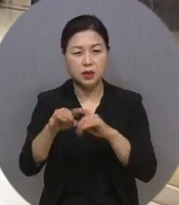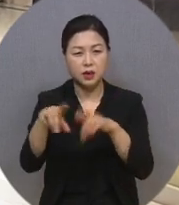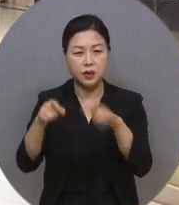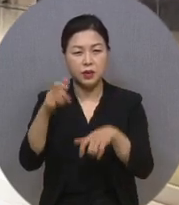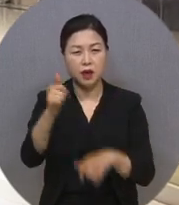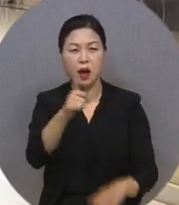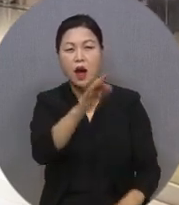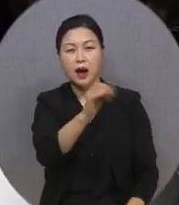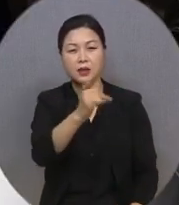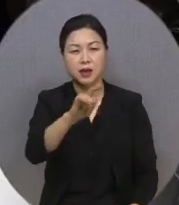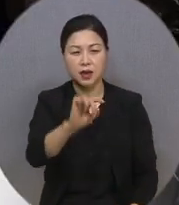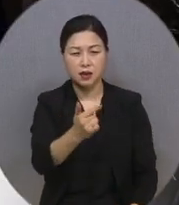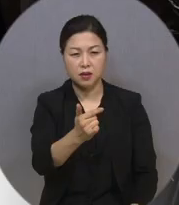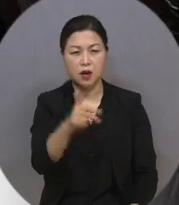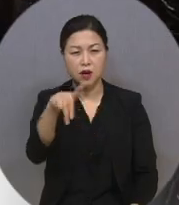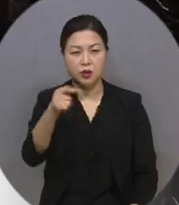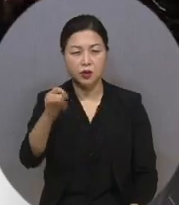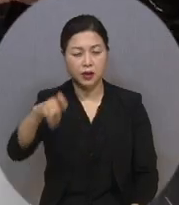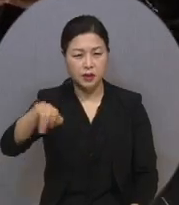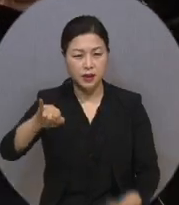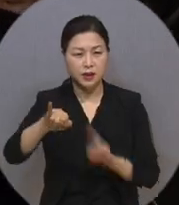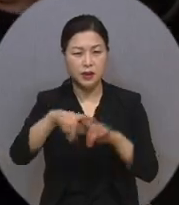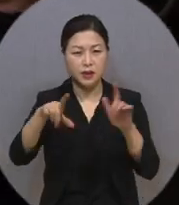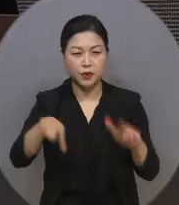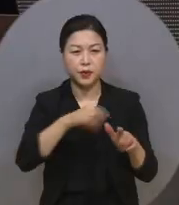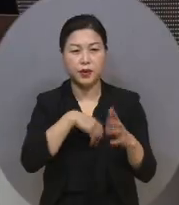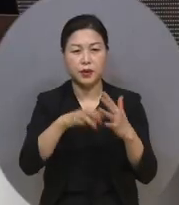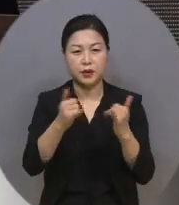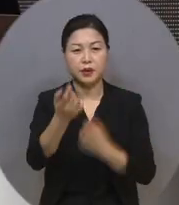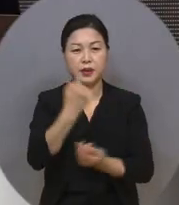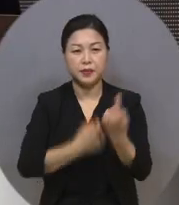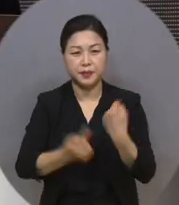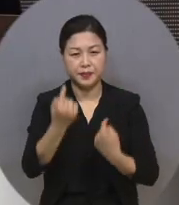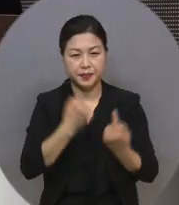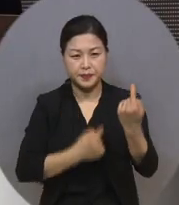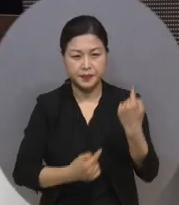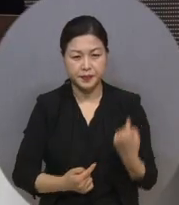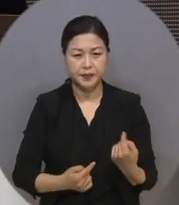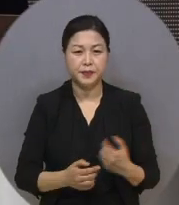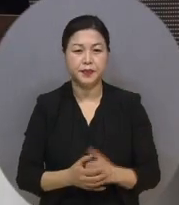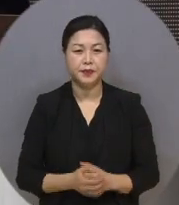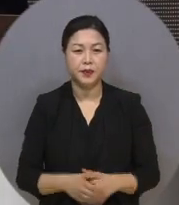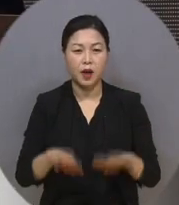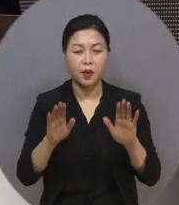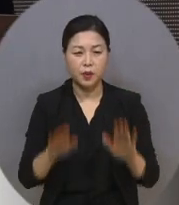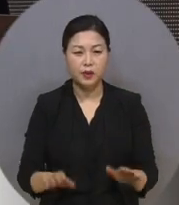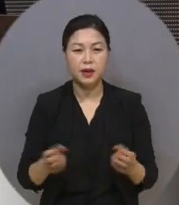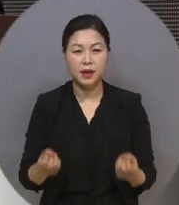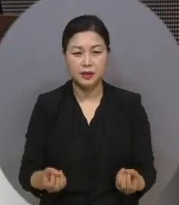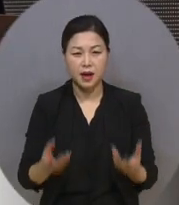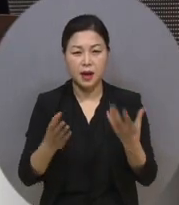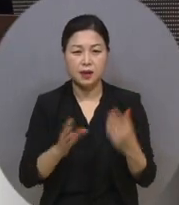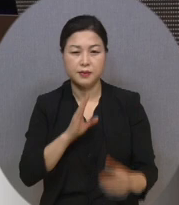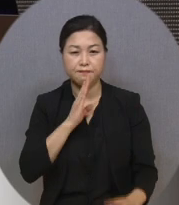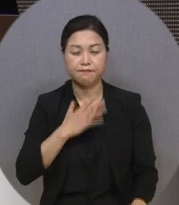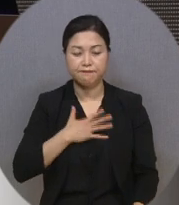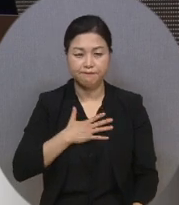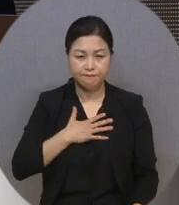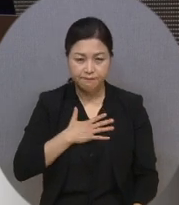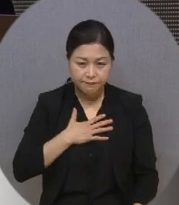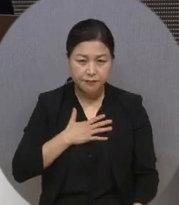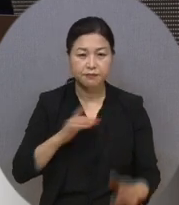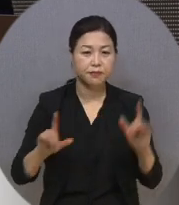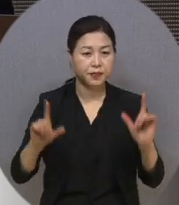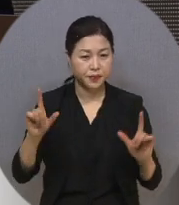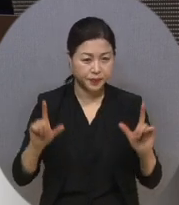조철기 도의원 등 여러 의원들이 참석하였습니다. 오늘 이 자리가 정말 뿌듯한 그런